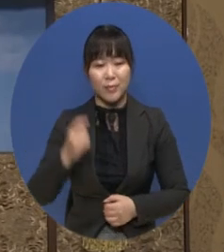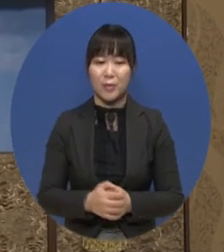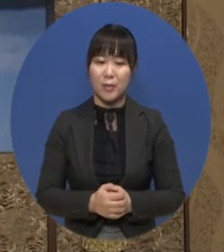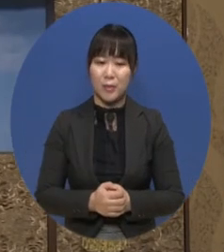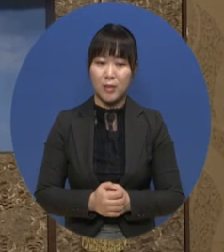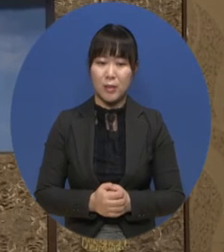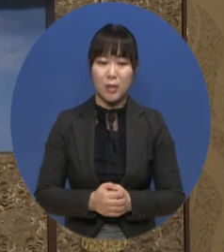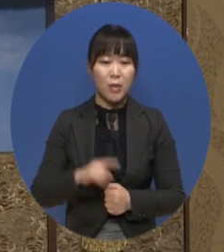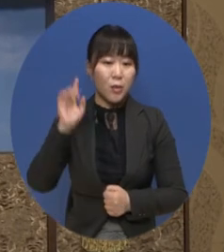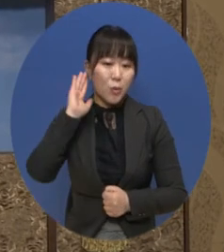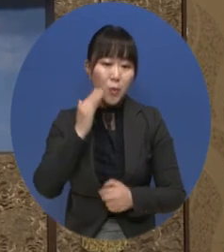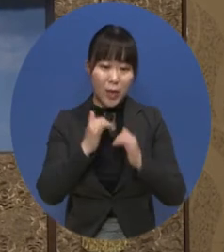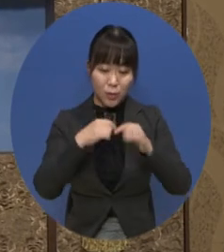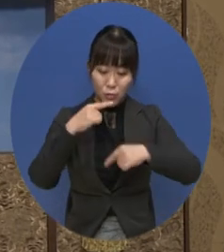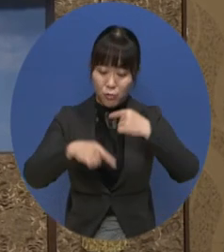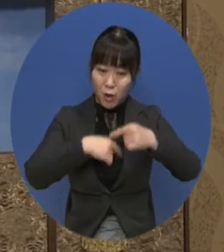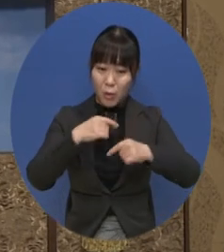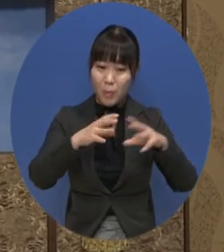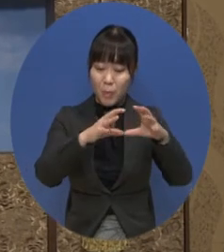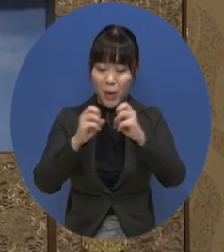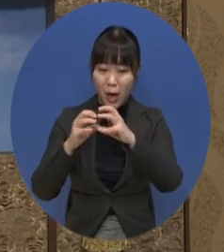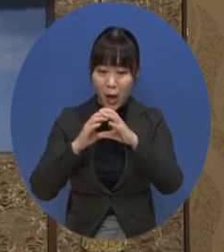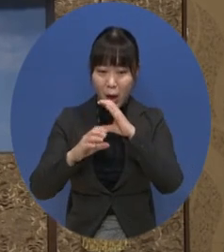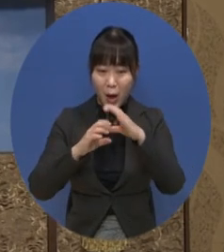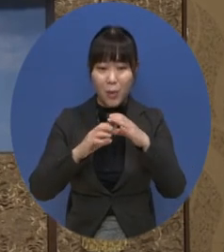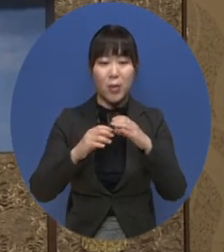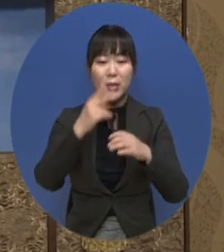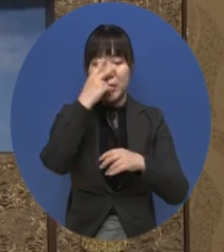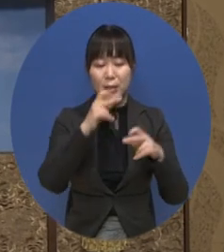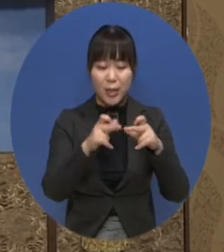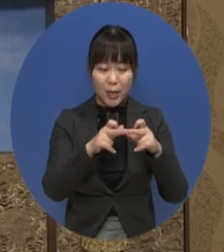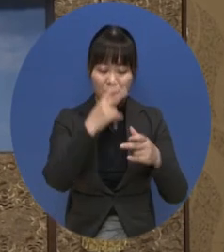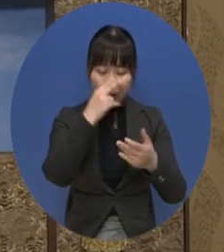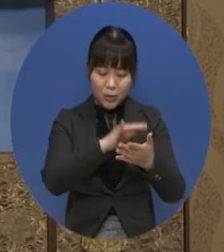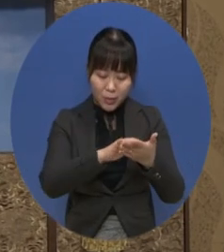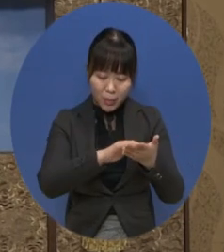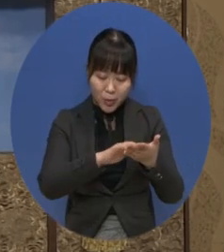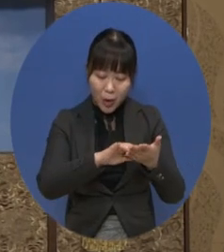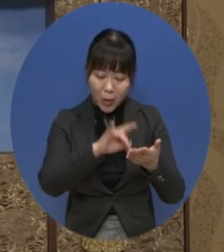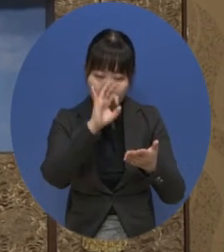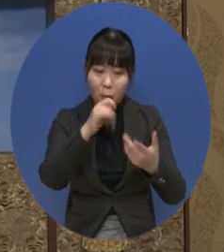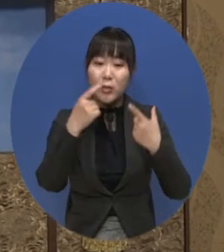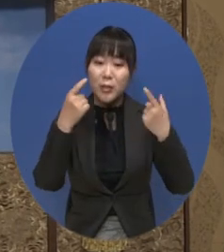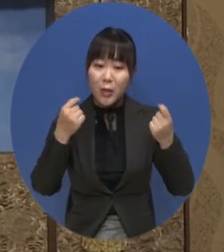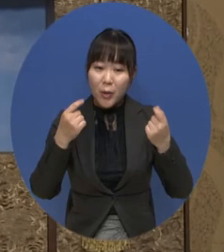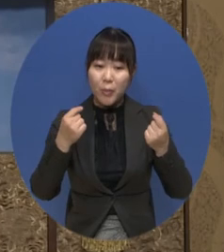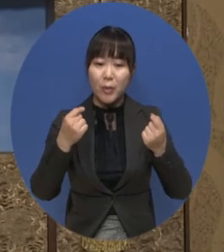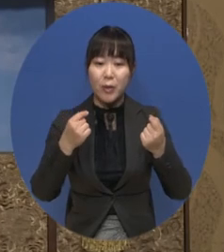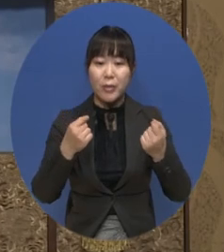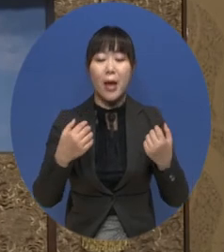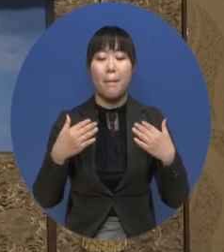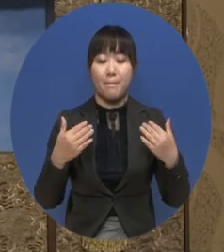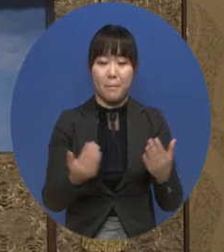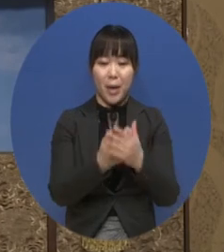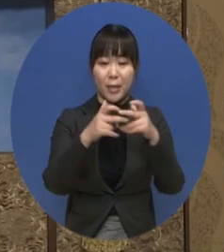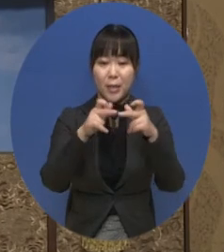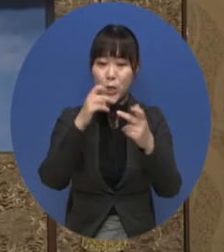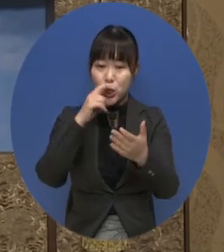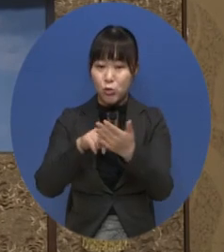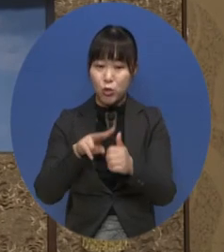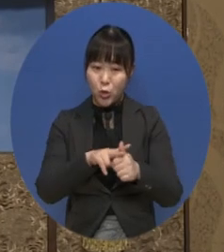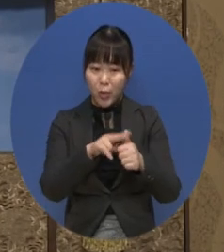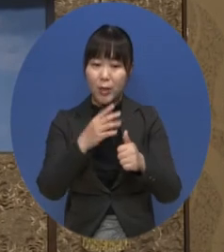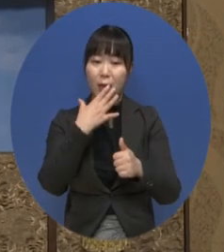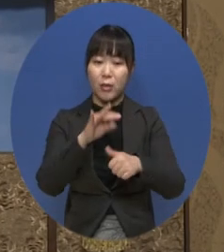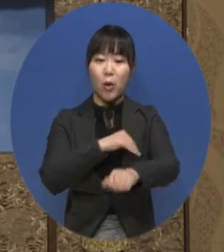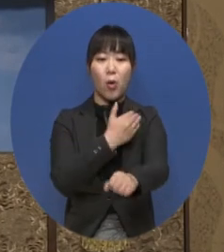그러니까 청각장애인이 수어로 의사소통을 하고 시각장애인이 점자로 정보를 보는 것처럼 발달장애인의 쉬운 정보가 당연한